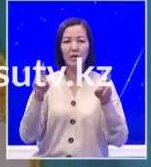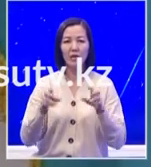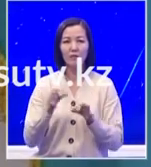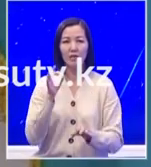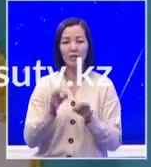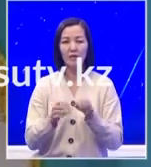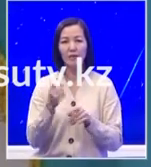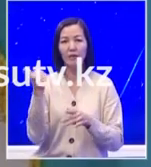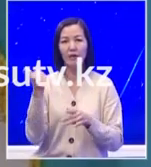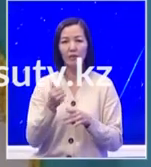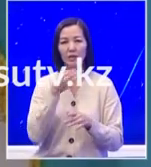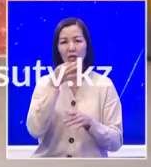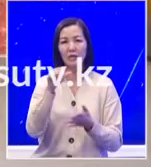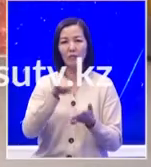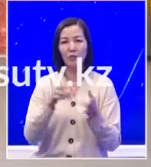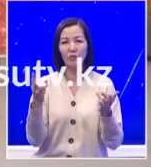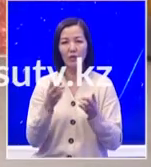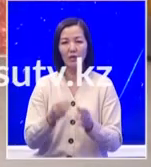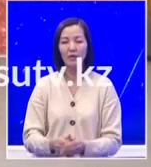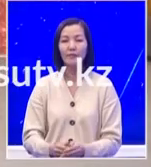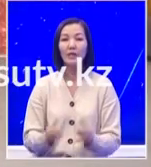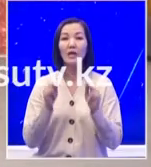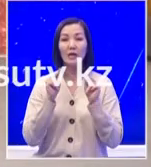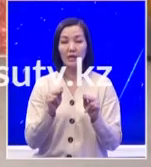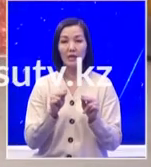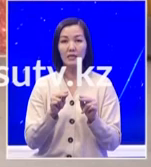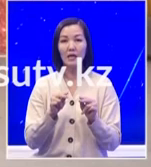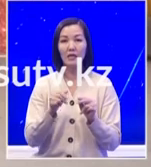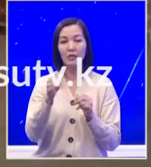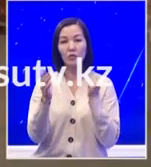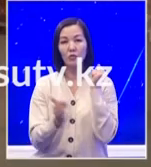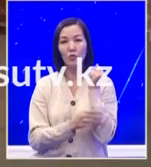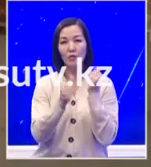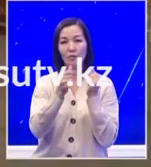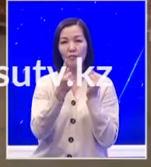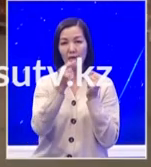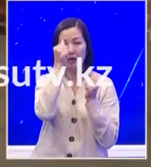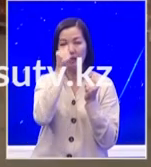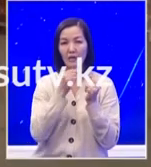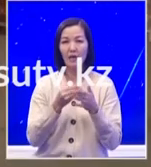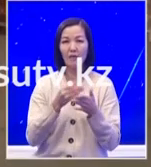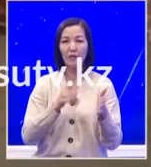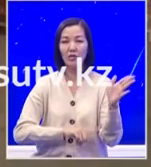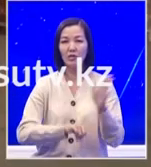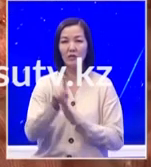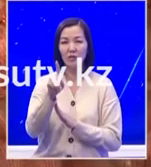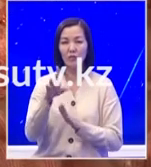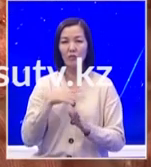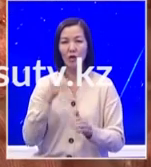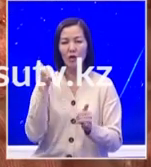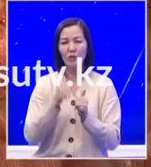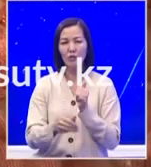бір апта ішінде есеп беруі керек. Рас, соңғы бір айда сөрелердегі баға бірден аспандап кетті. Қымбатшылық күнделікті қажет нан,